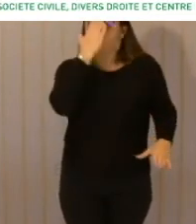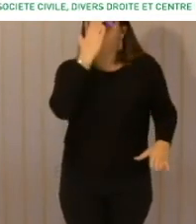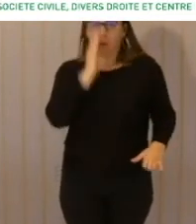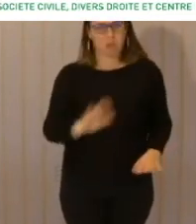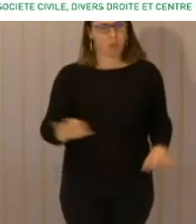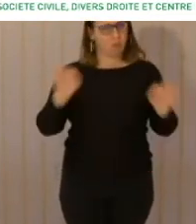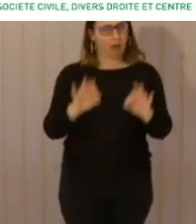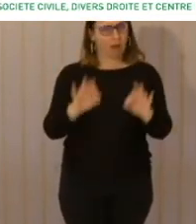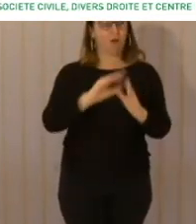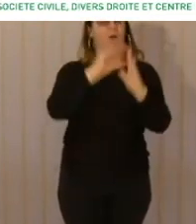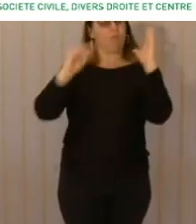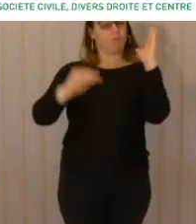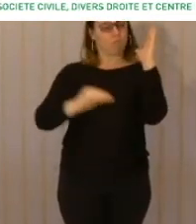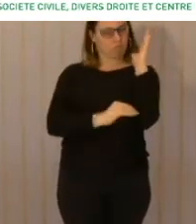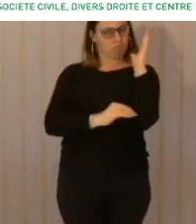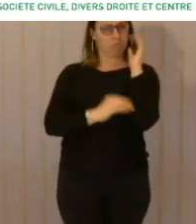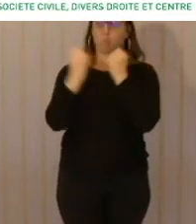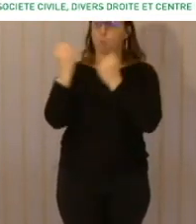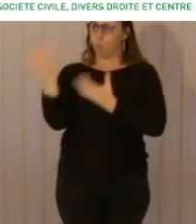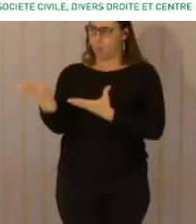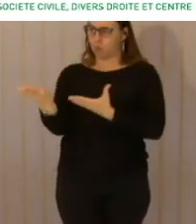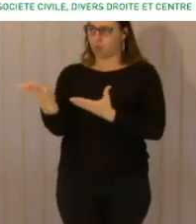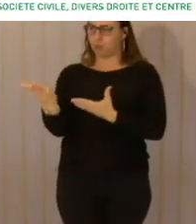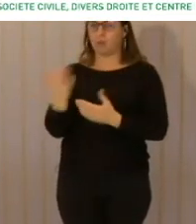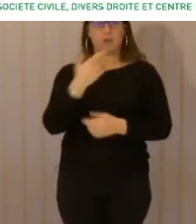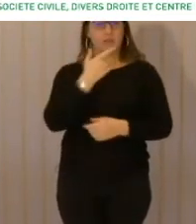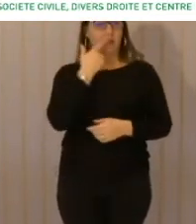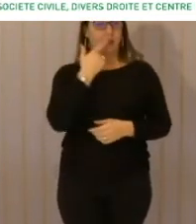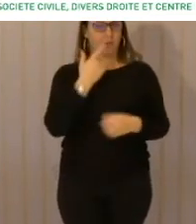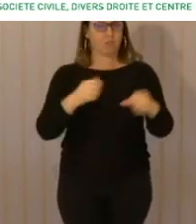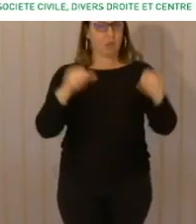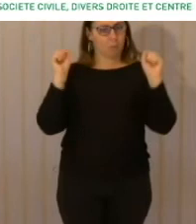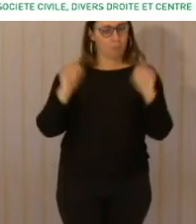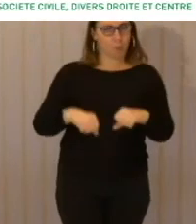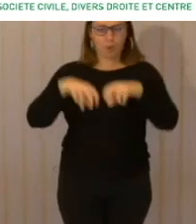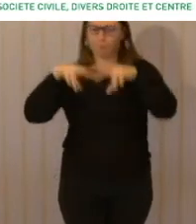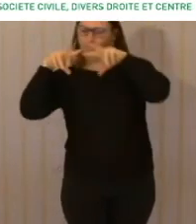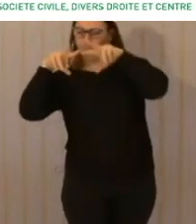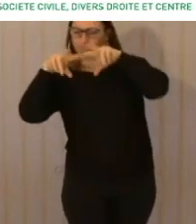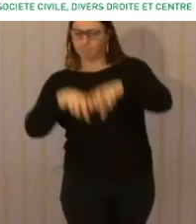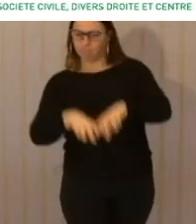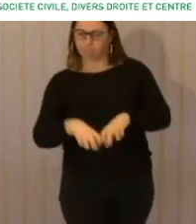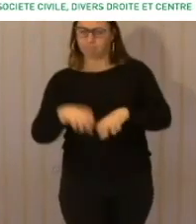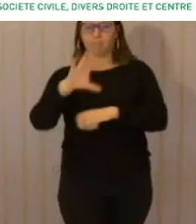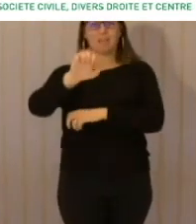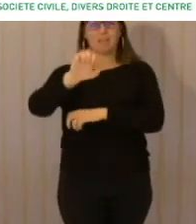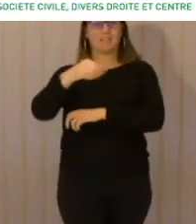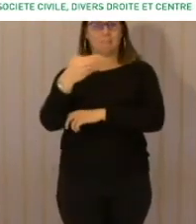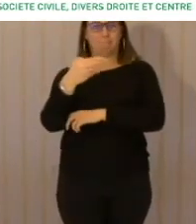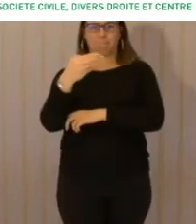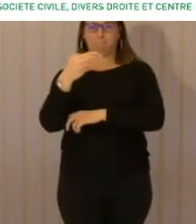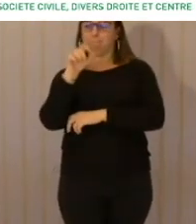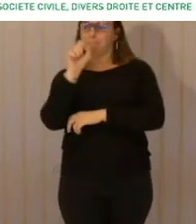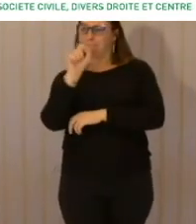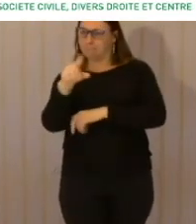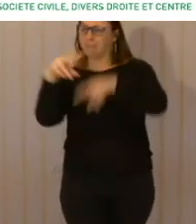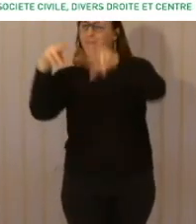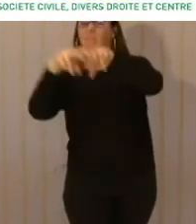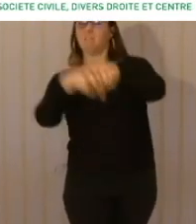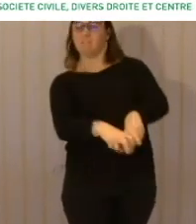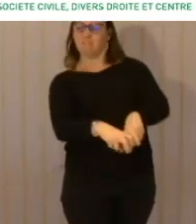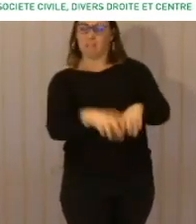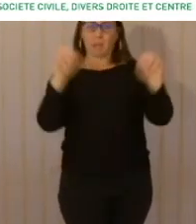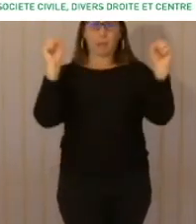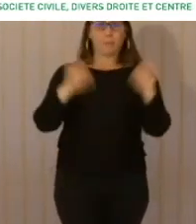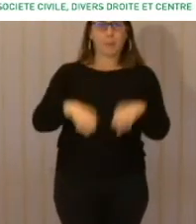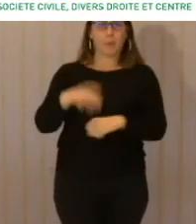amendement selon lequel nous pourrions demander à la SEM d'étudier la